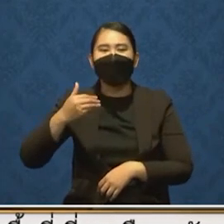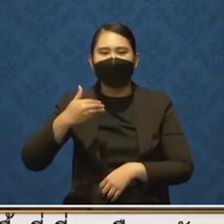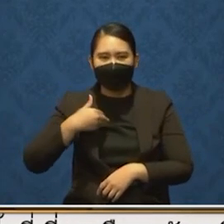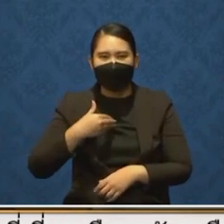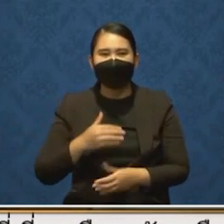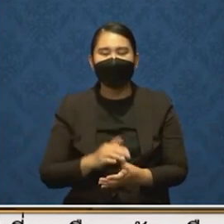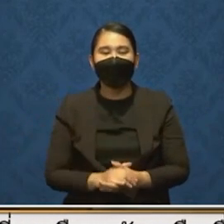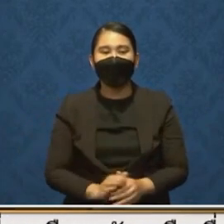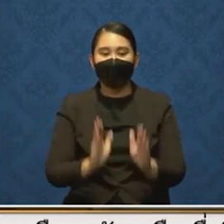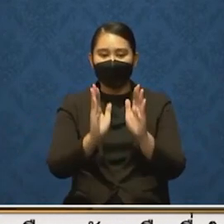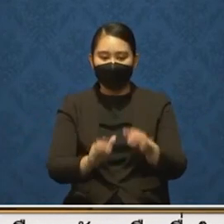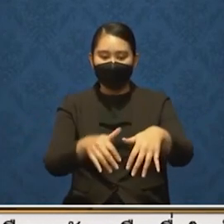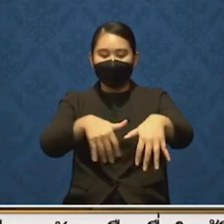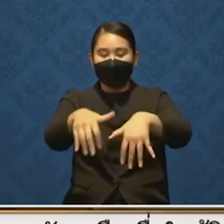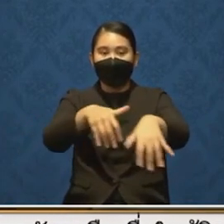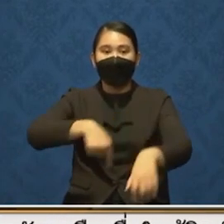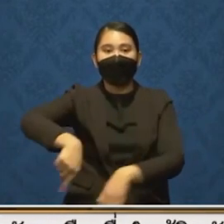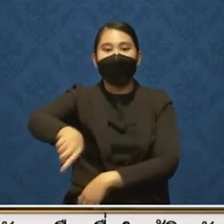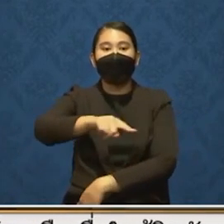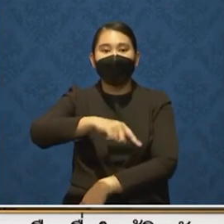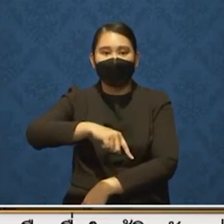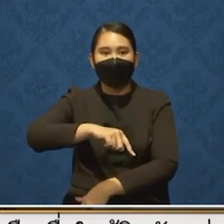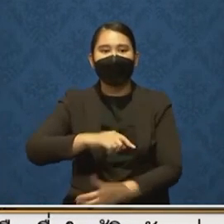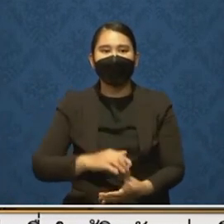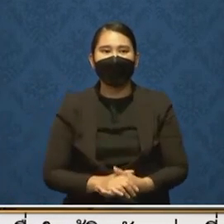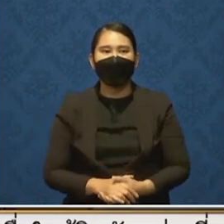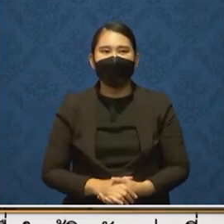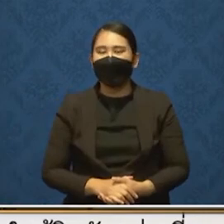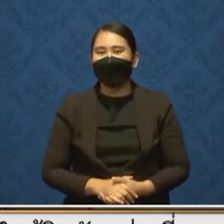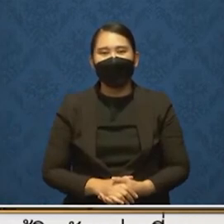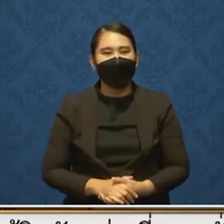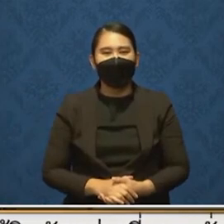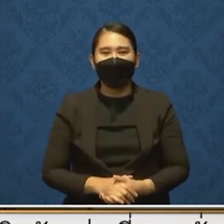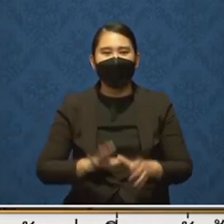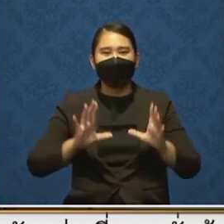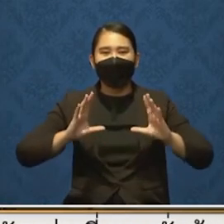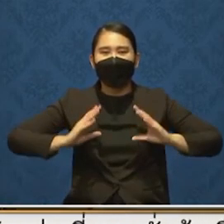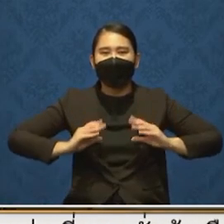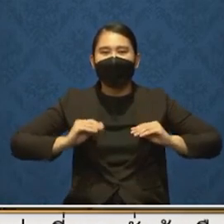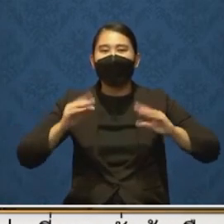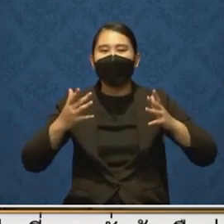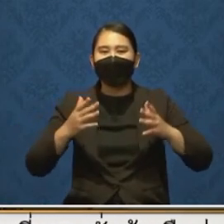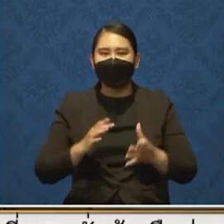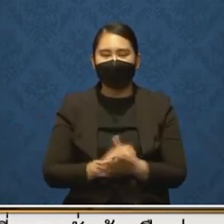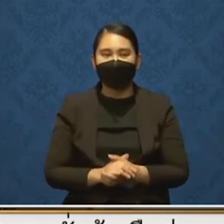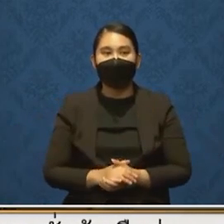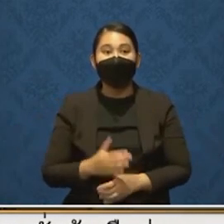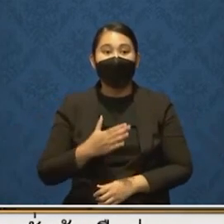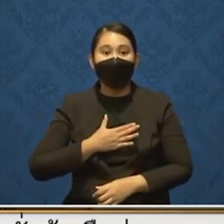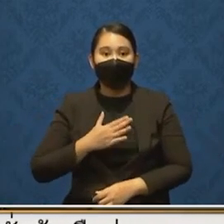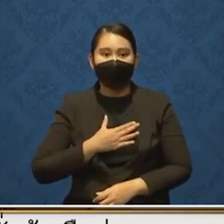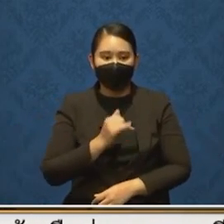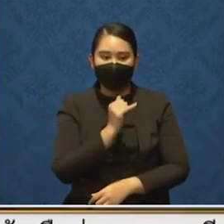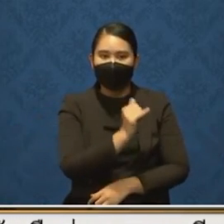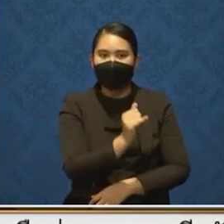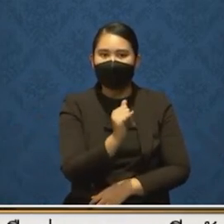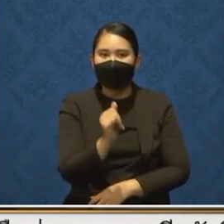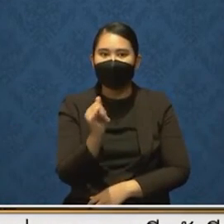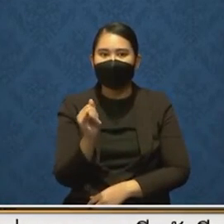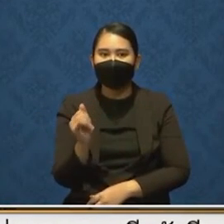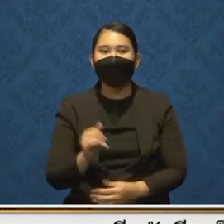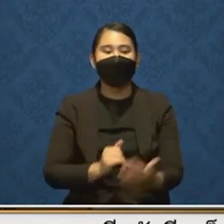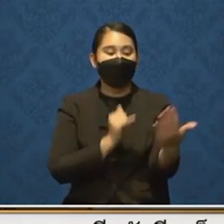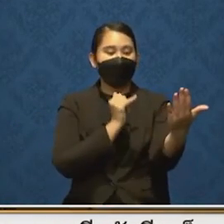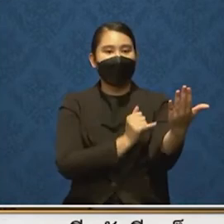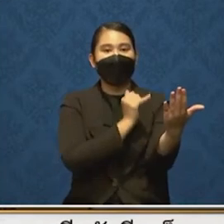ผมชอวพน้ประชาชนไม่มใครยอมรบได้นะครับผมลงพื้นที่ไปหาเสียงตกพื้นที่